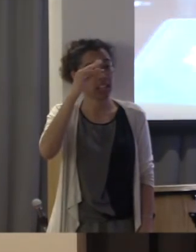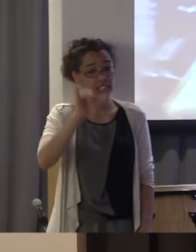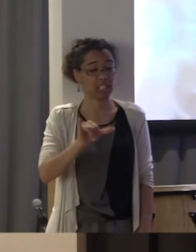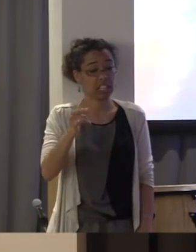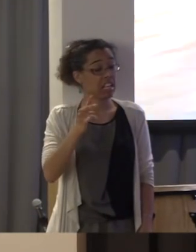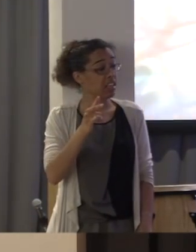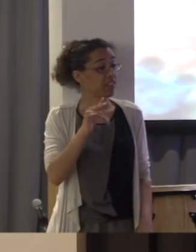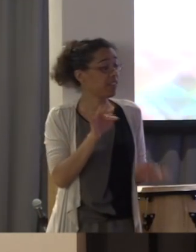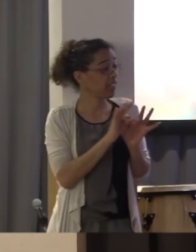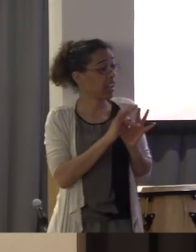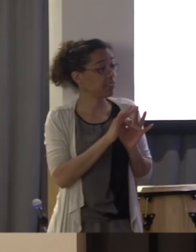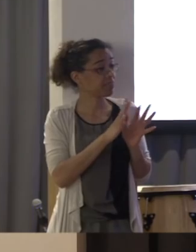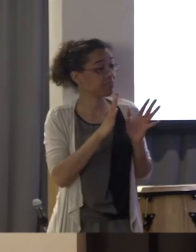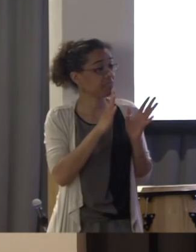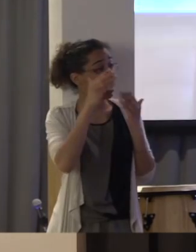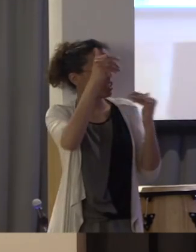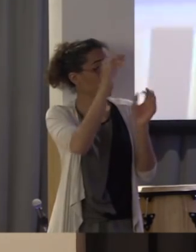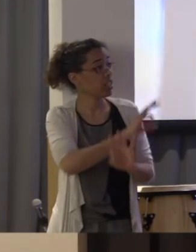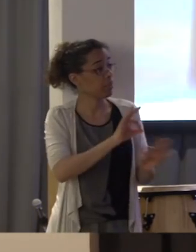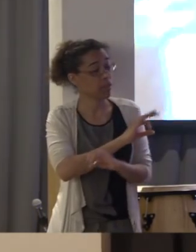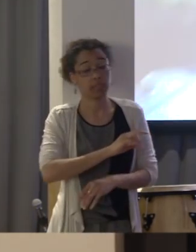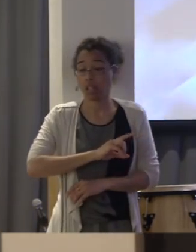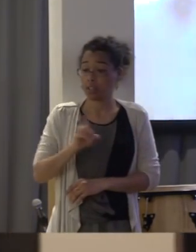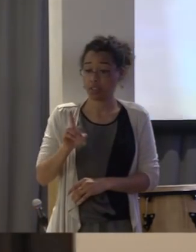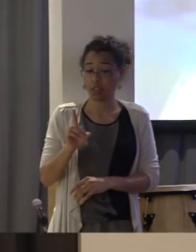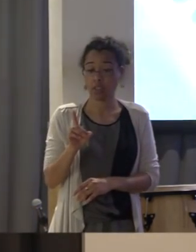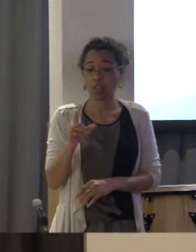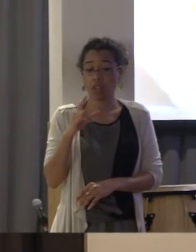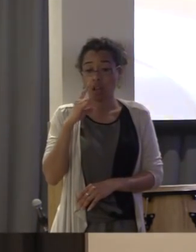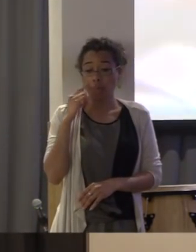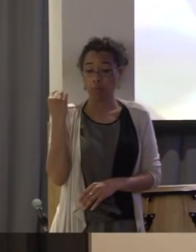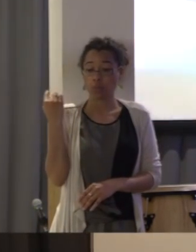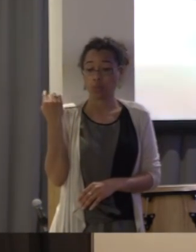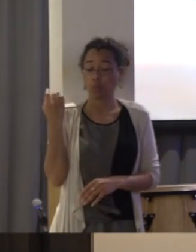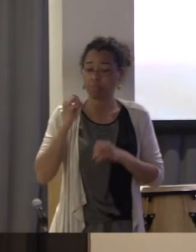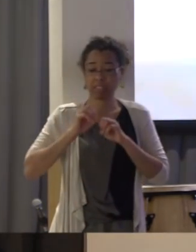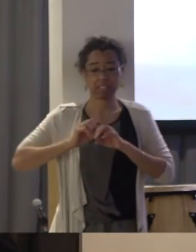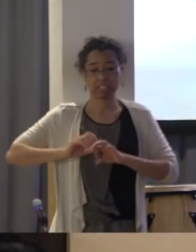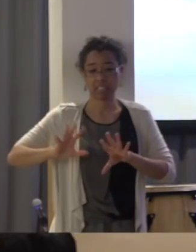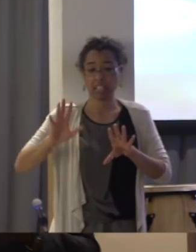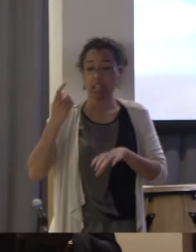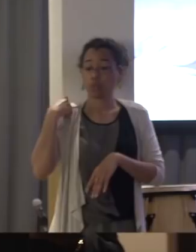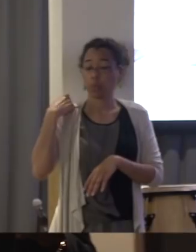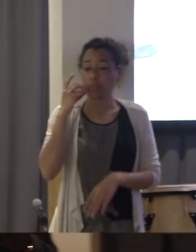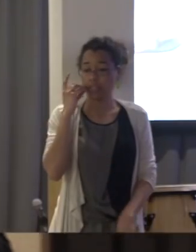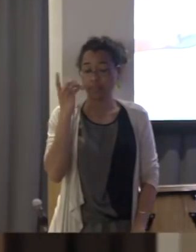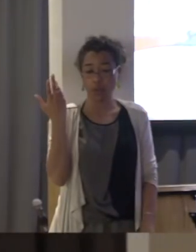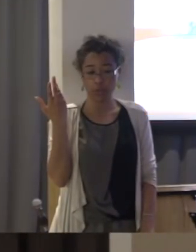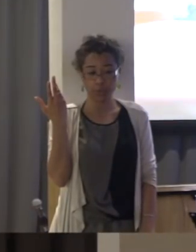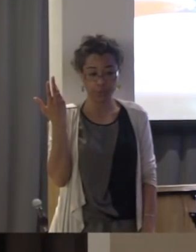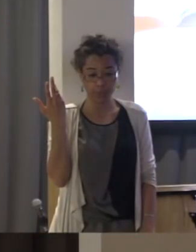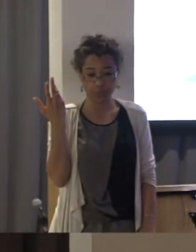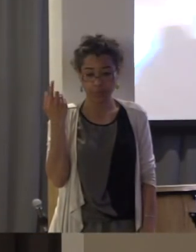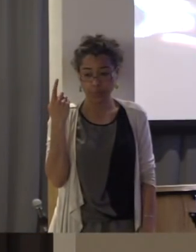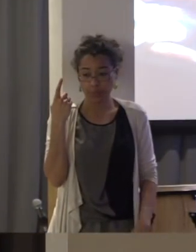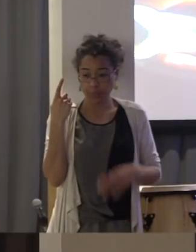non. Je dis qu'aujourd'hui, M. Silutoni, laisse-nous ton numéro de téléphone. Nous